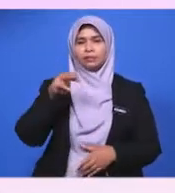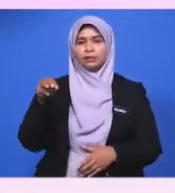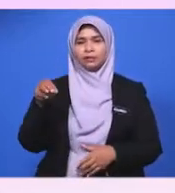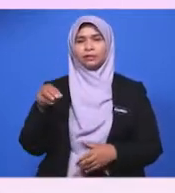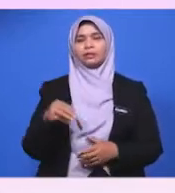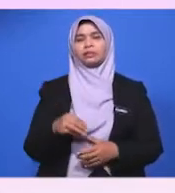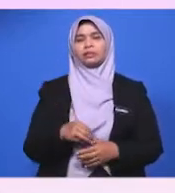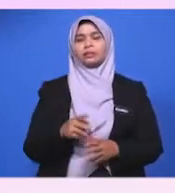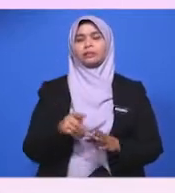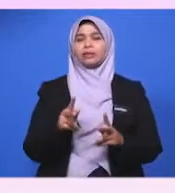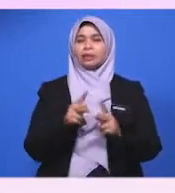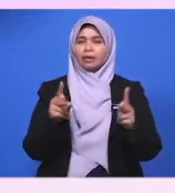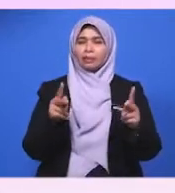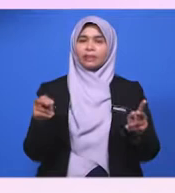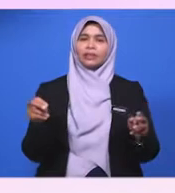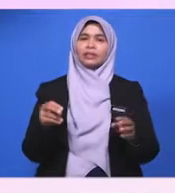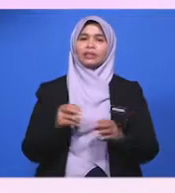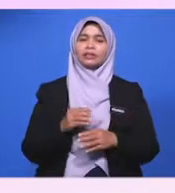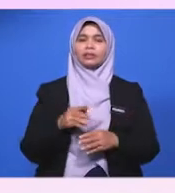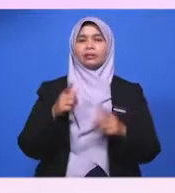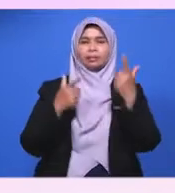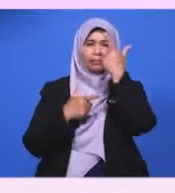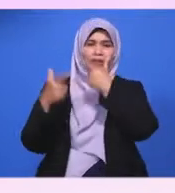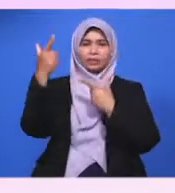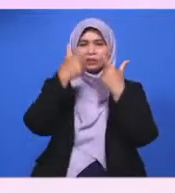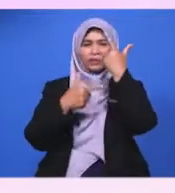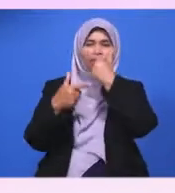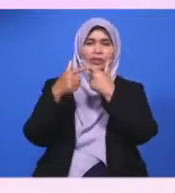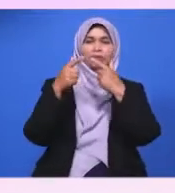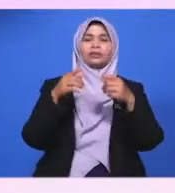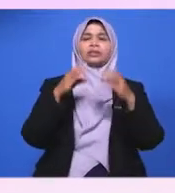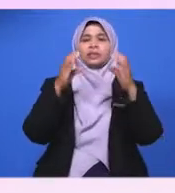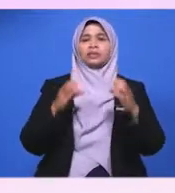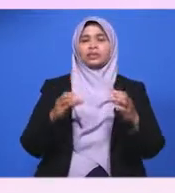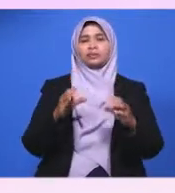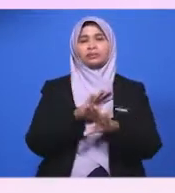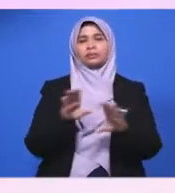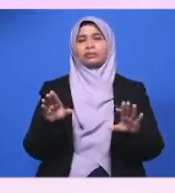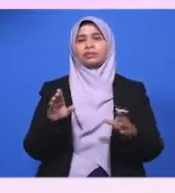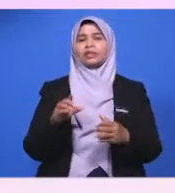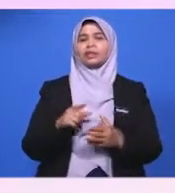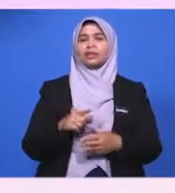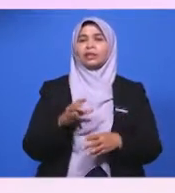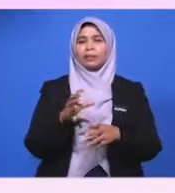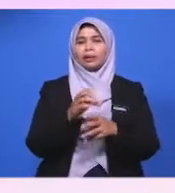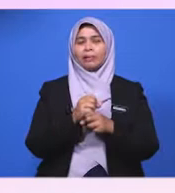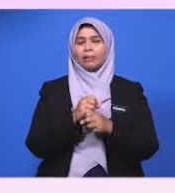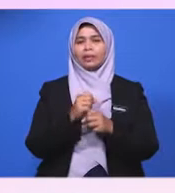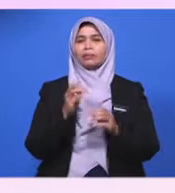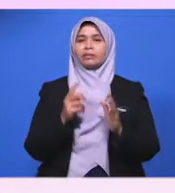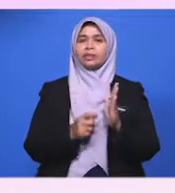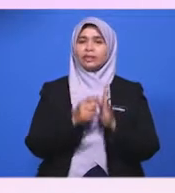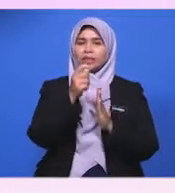Murid-murid, perkembangan sektor pelancongan secara tidak langsung